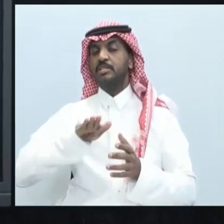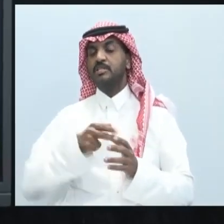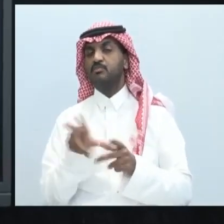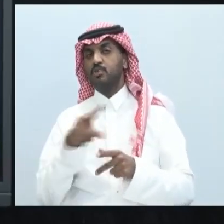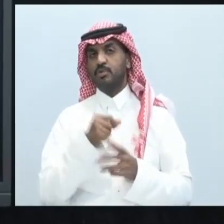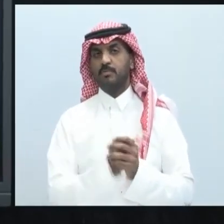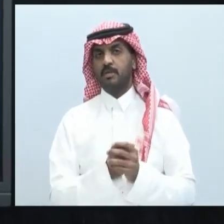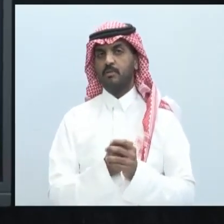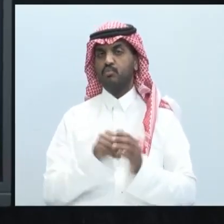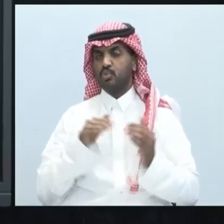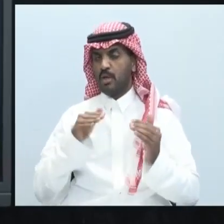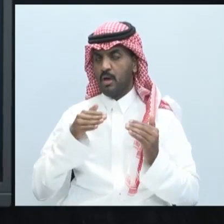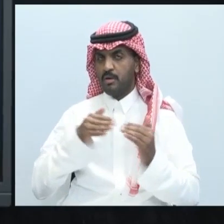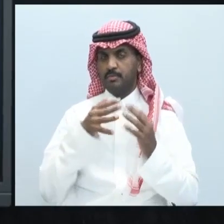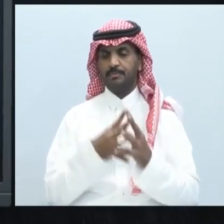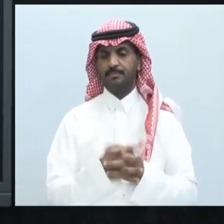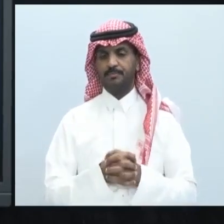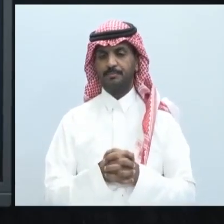المتشابهه المتقاربه